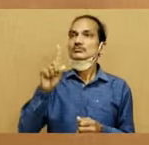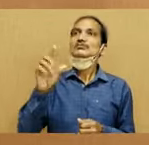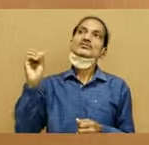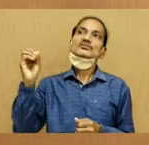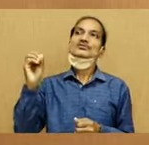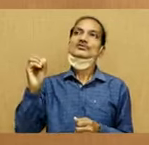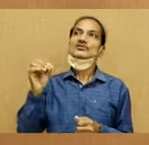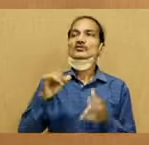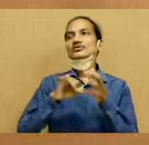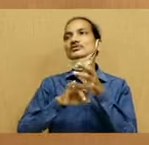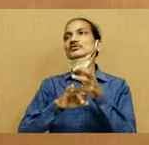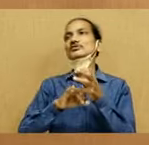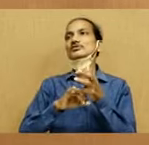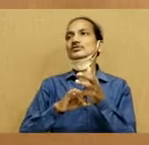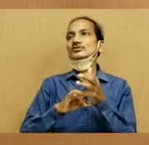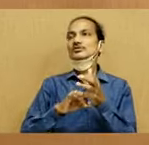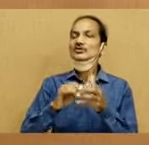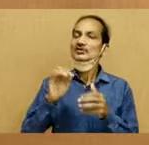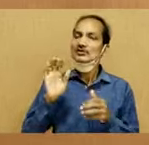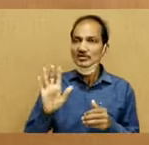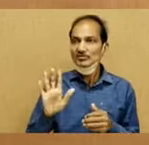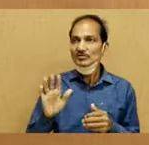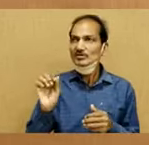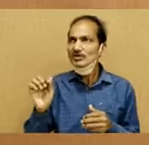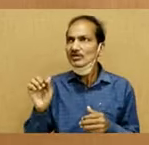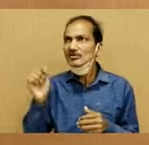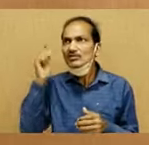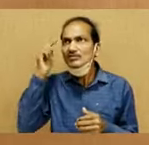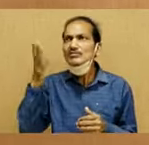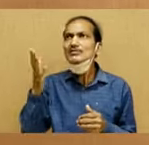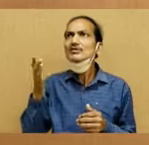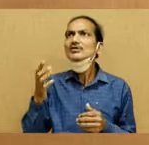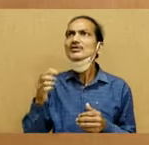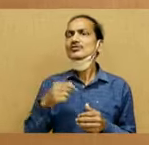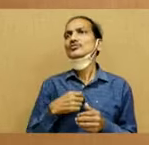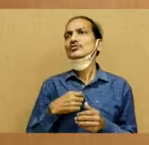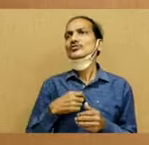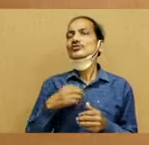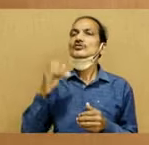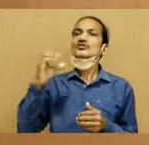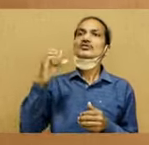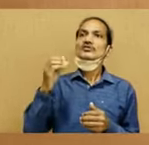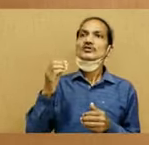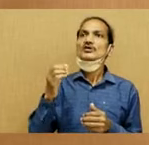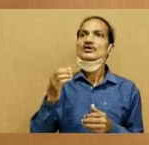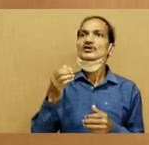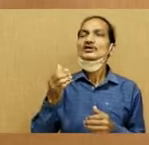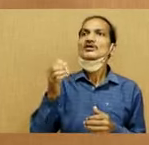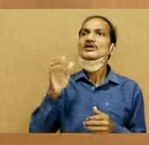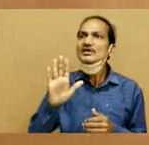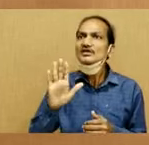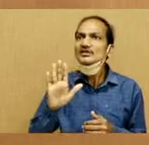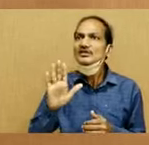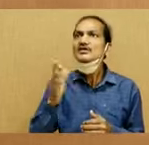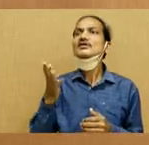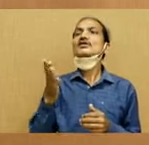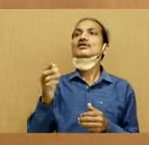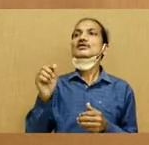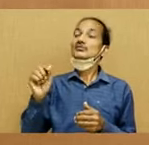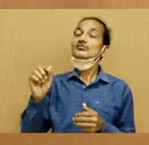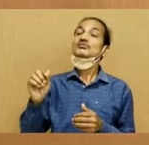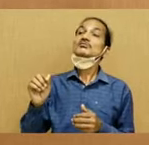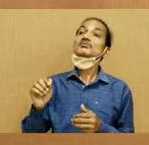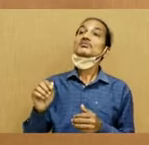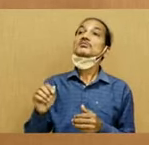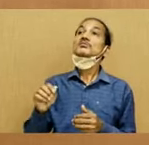ତା'ର କୌଣସି ଅର୍ଥ ନାହିଁ ଯଥାର୍ଥତା ନାହିଁ ମୋର କରୋନା ହୋଇଛି କି ନାହିଁ। ପଞ୍ଚମ ଜିନିଷ ହେଲା ଏଇଟାକୁ ମନ ଦେଇକି